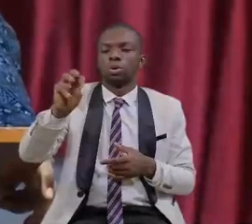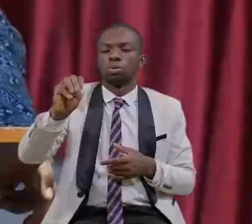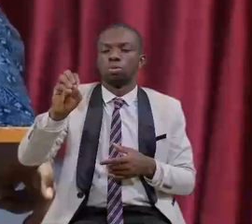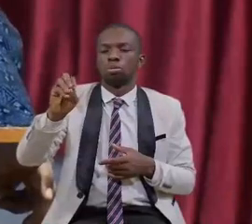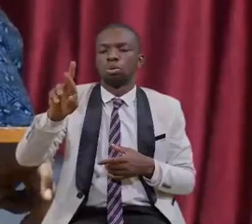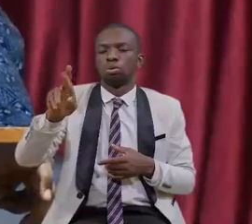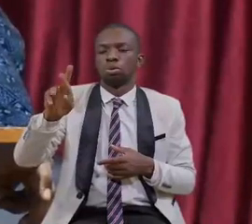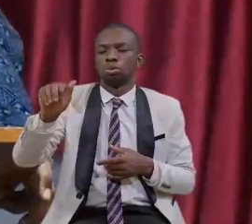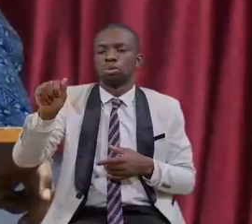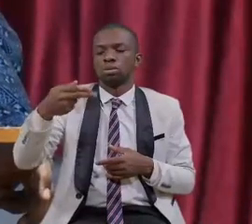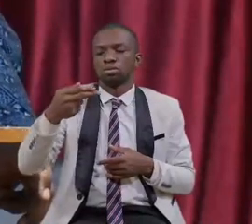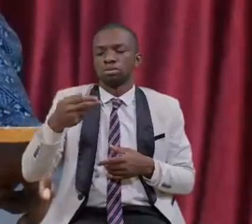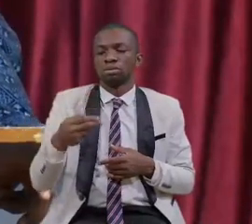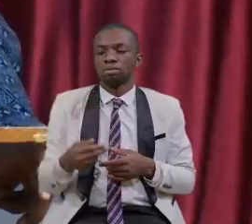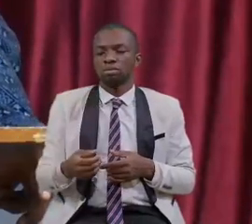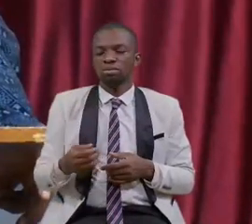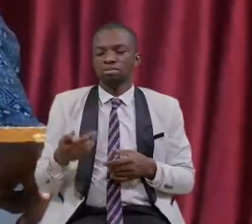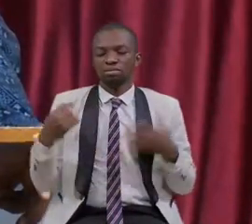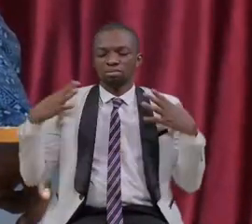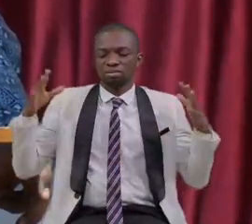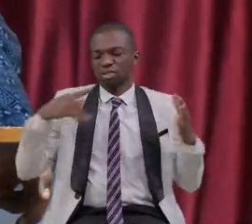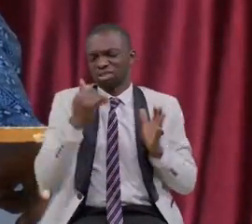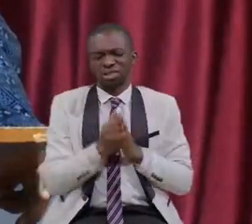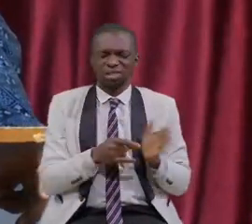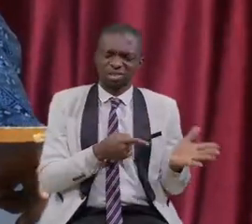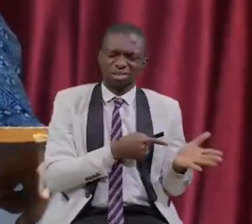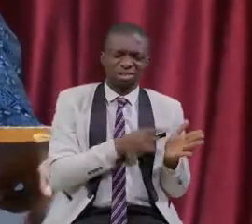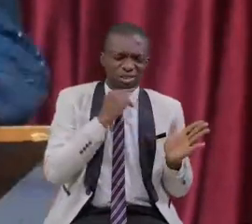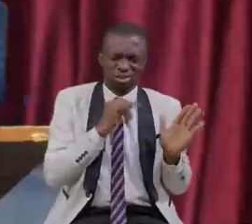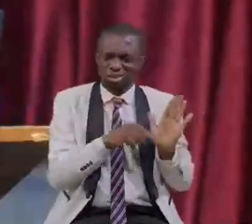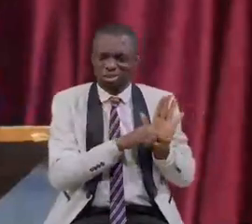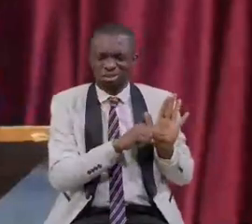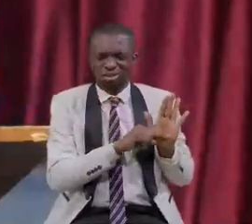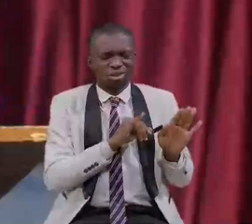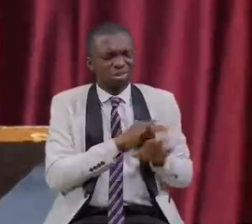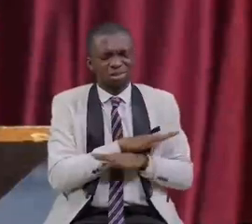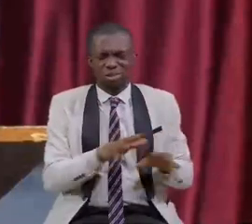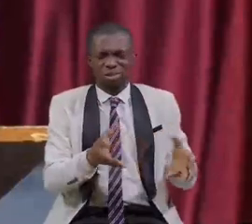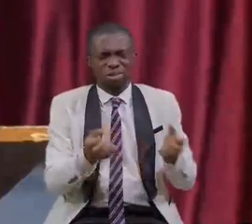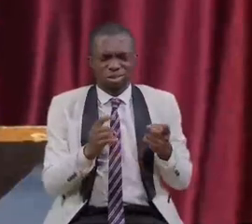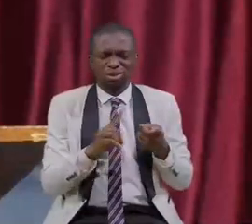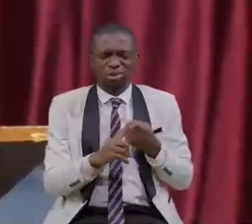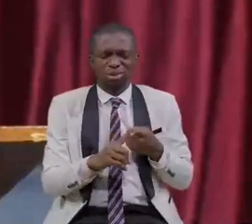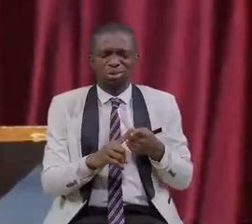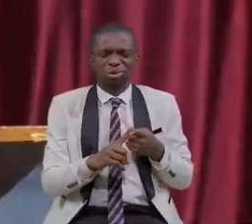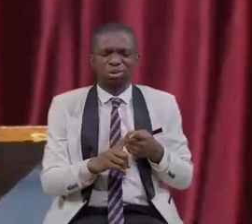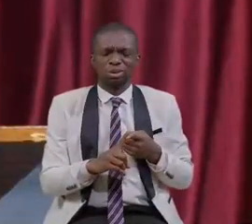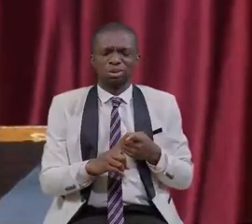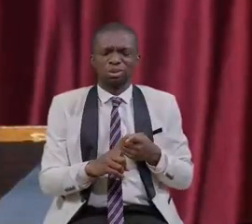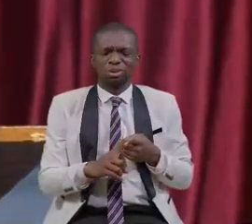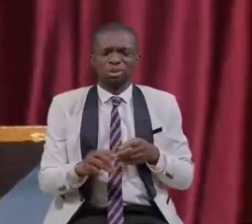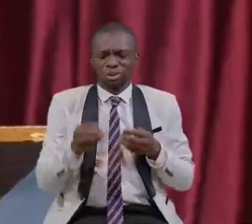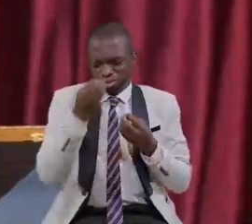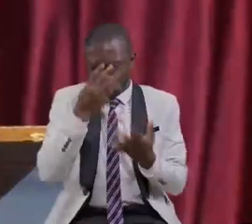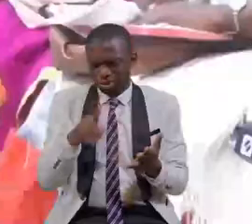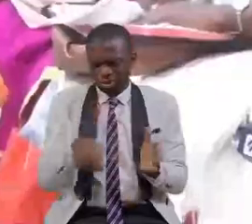Ceci est négatif. Moi, je n'aime pas sinon courir et transmettre ce message. Je n'aime pas aller détruire Sodome